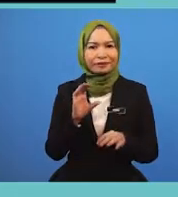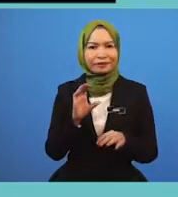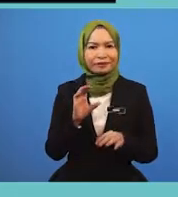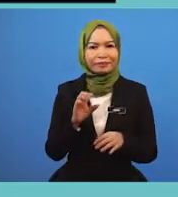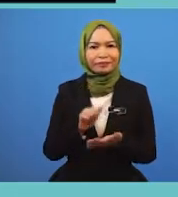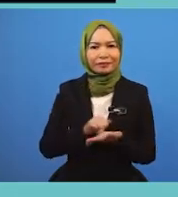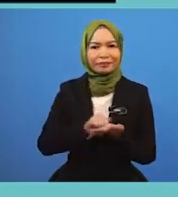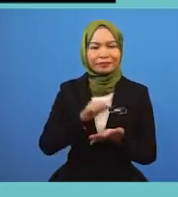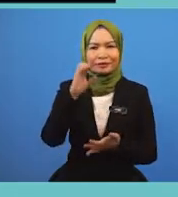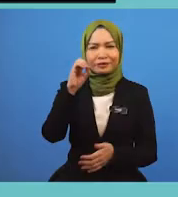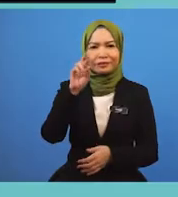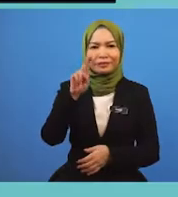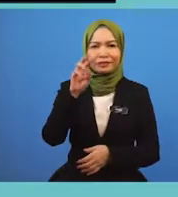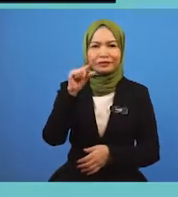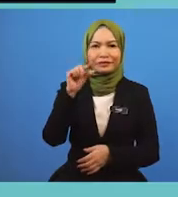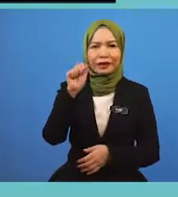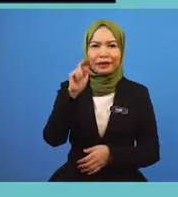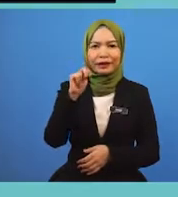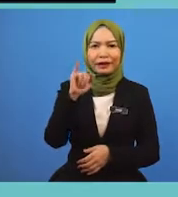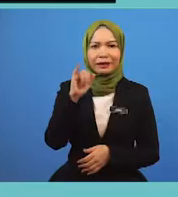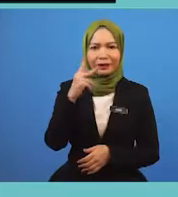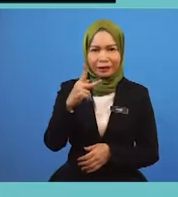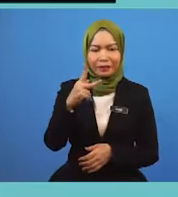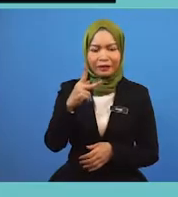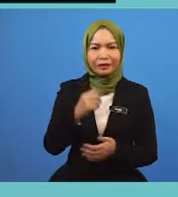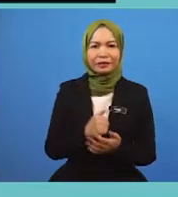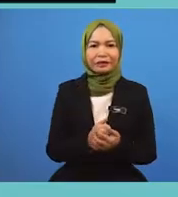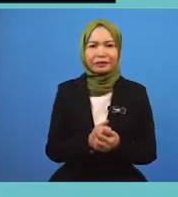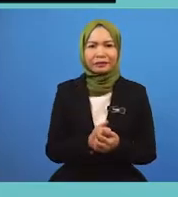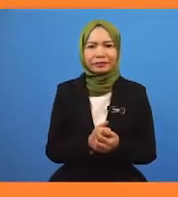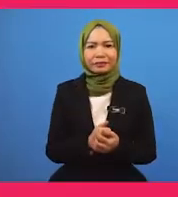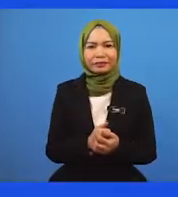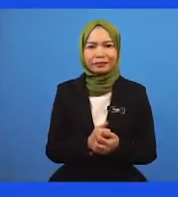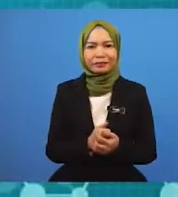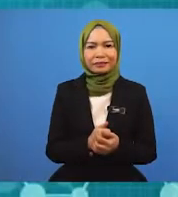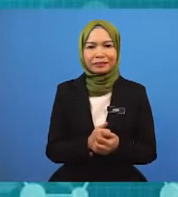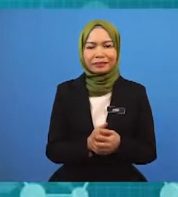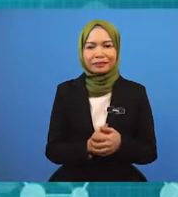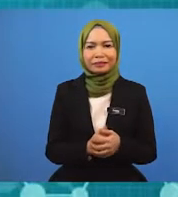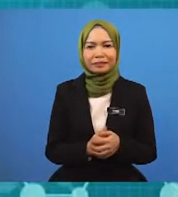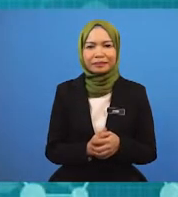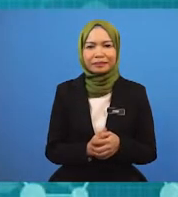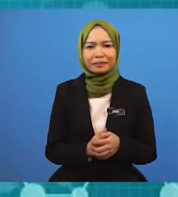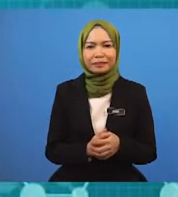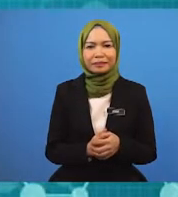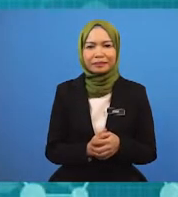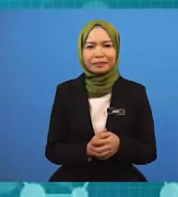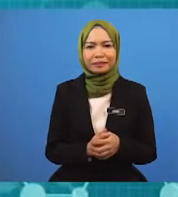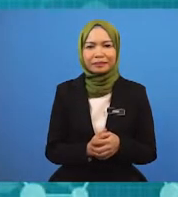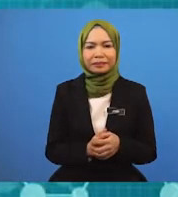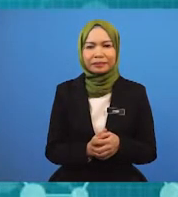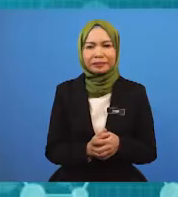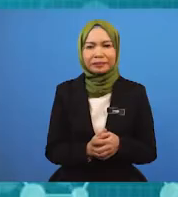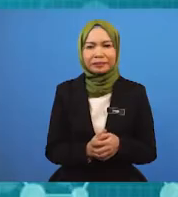ini mengayon secara separa dalam air. Okey, murid-murid, mari kita cuba